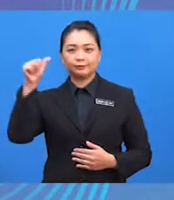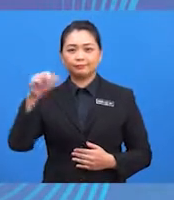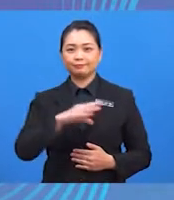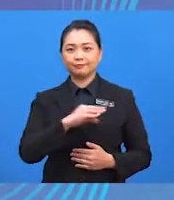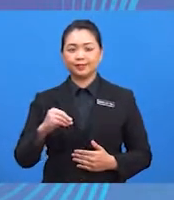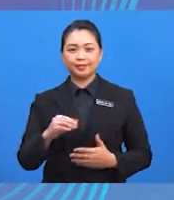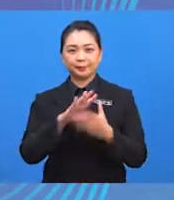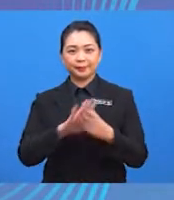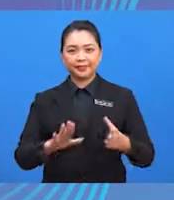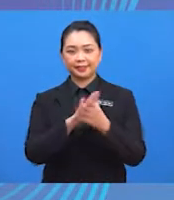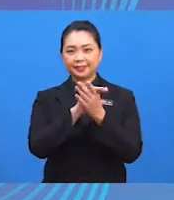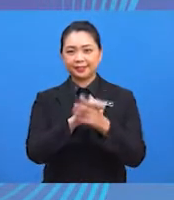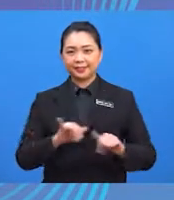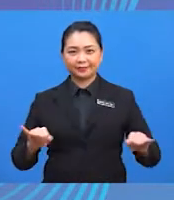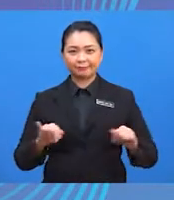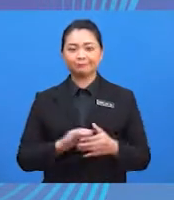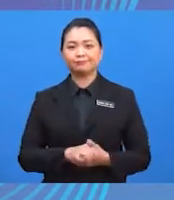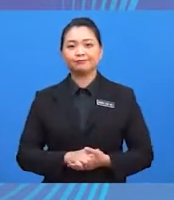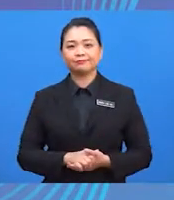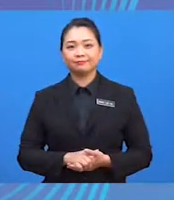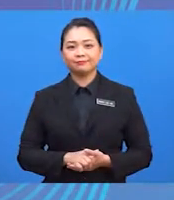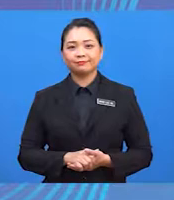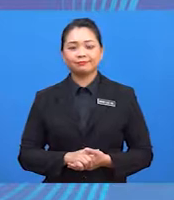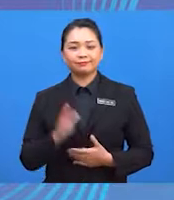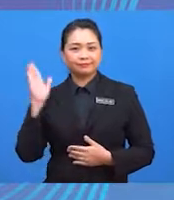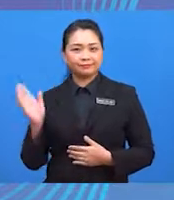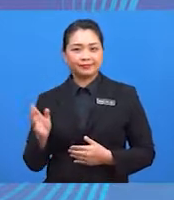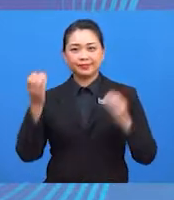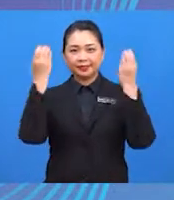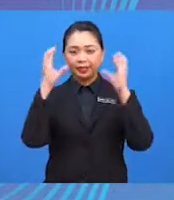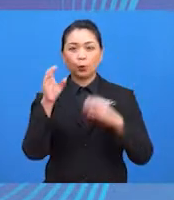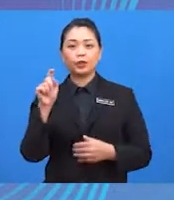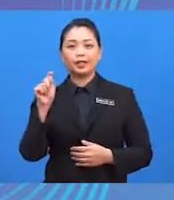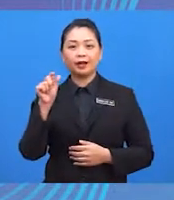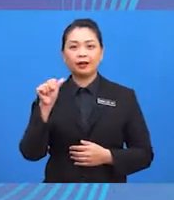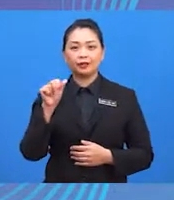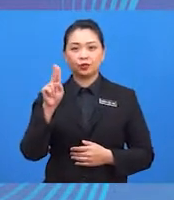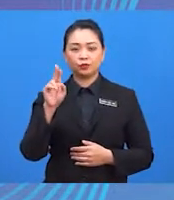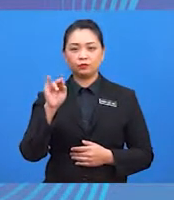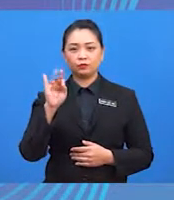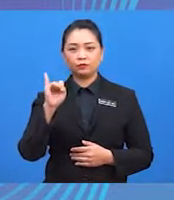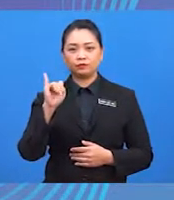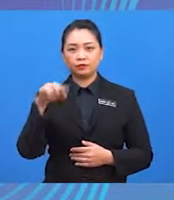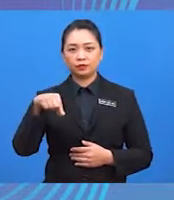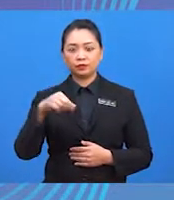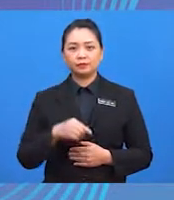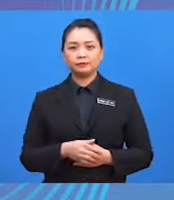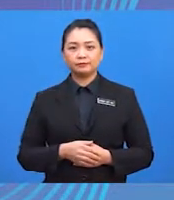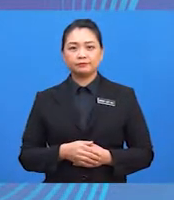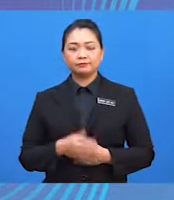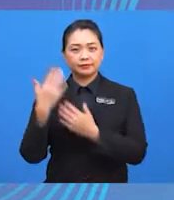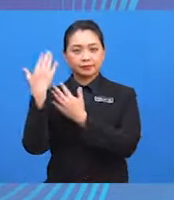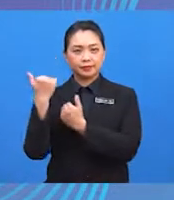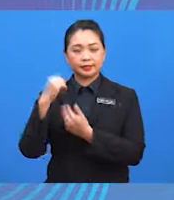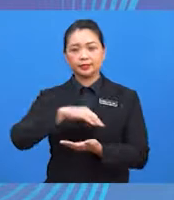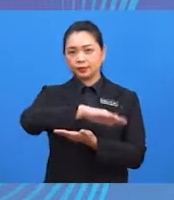Assalamualaikum dan selamat sejahtera. Saya Cikgu Taufik kembali bagi episod kali ini. Harap semua